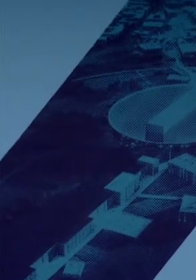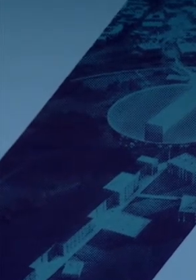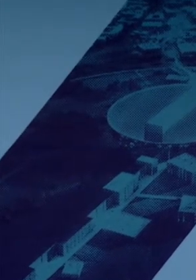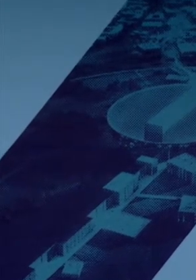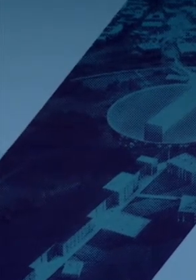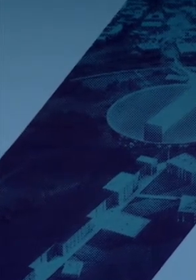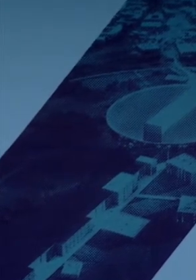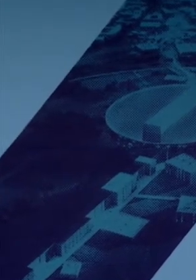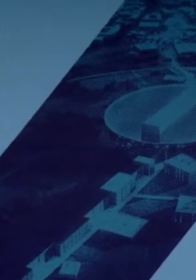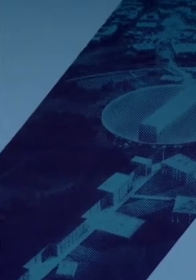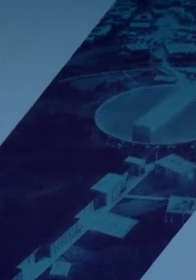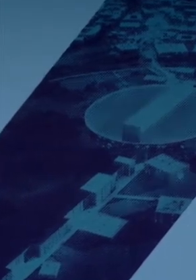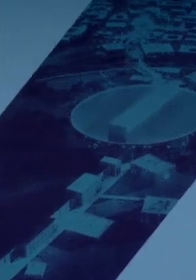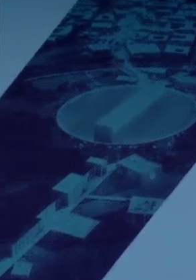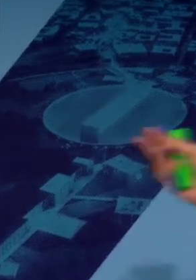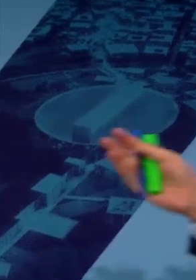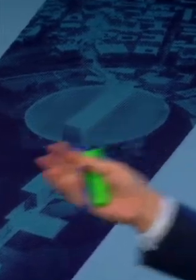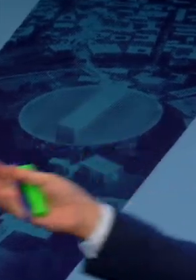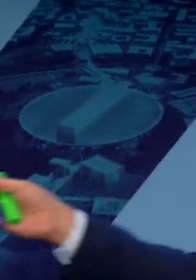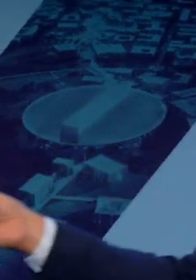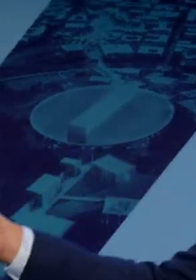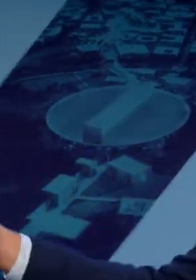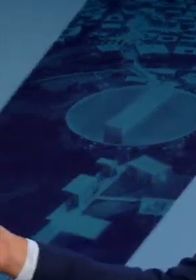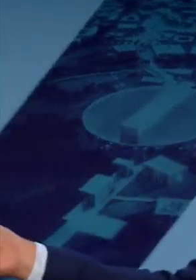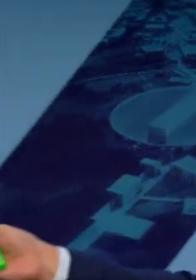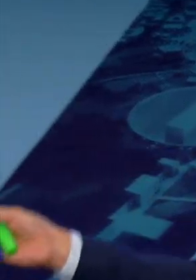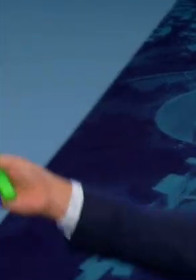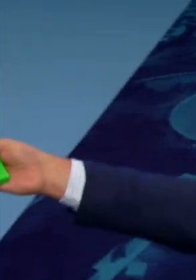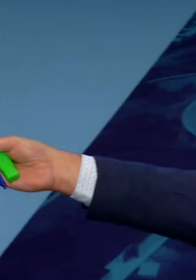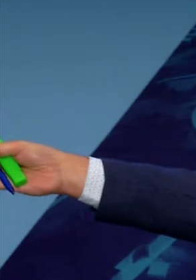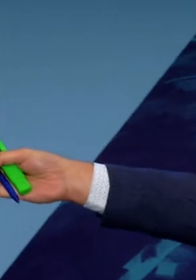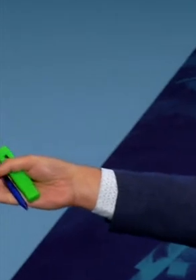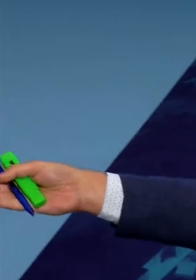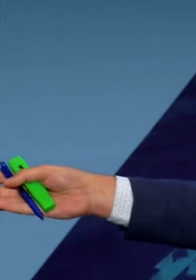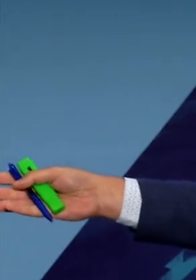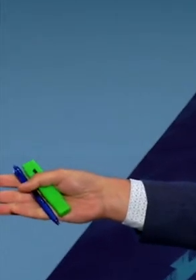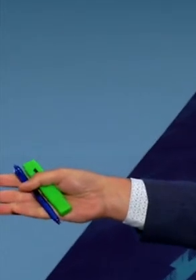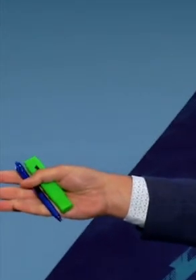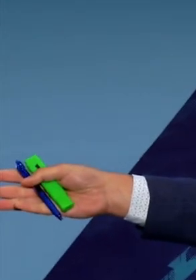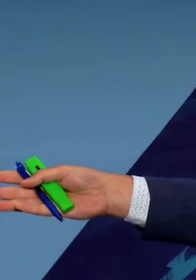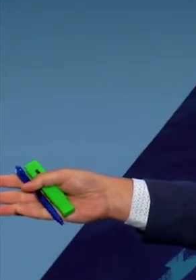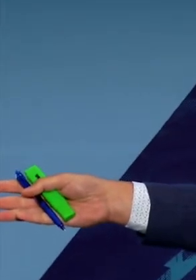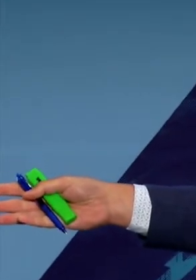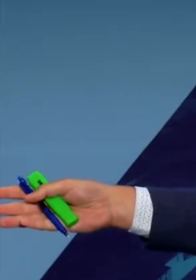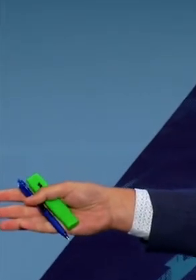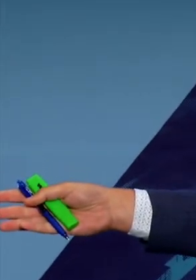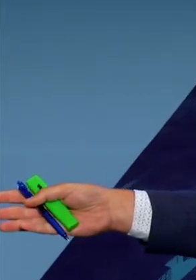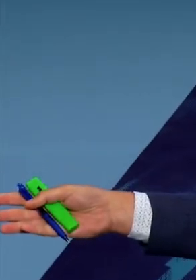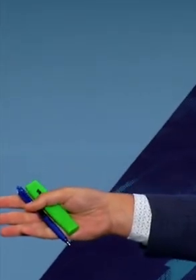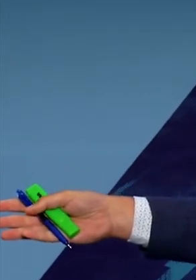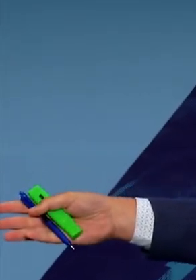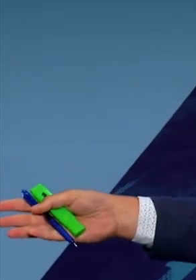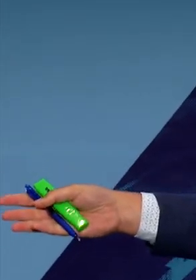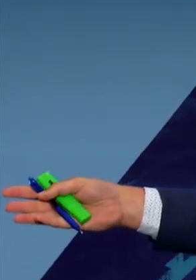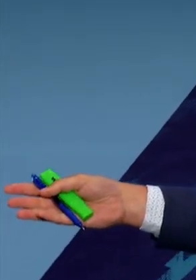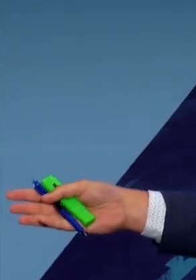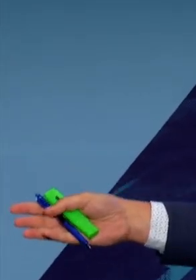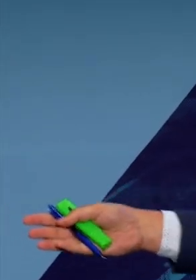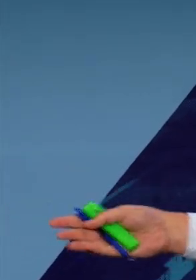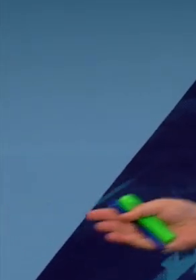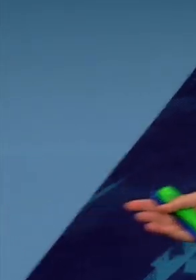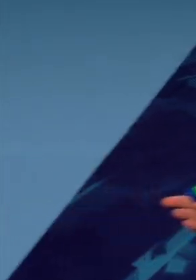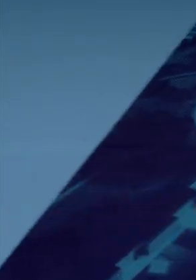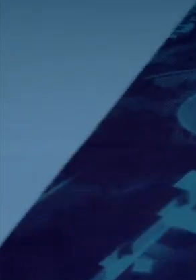ha en morgon där man kan börja med vinerbröd. Det är inte många som kör det. Eller rågbröd med påläggschoklad.